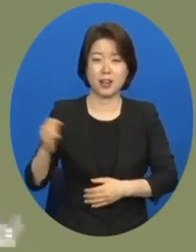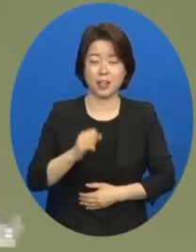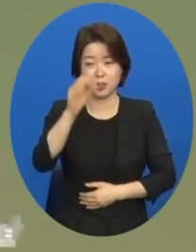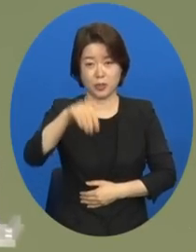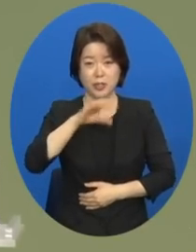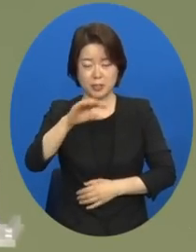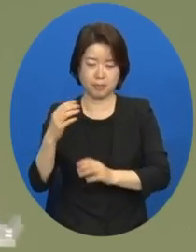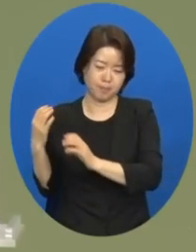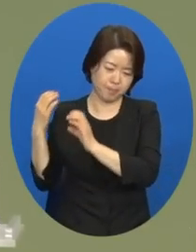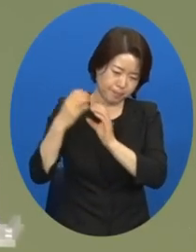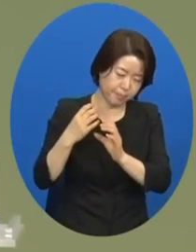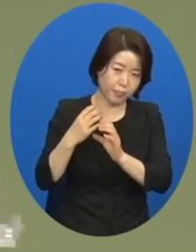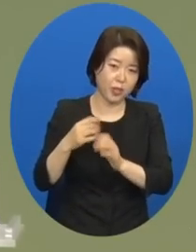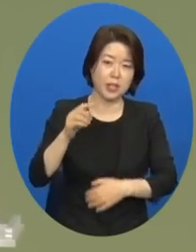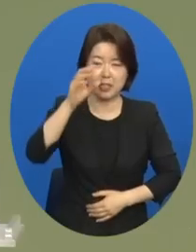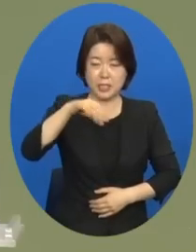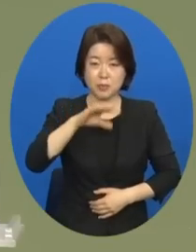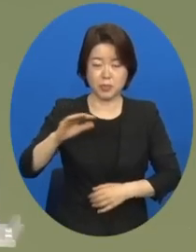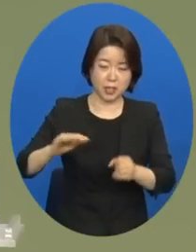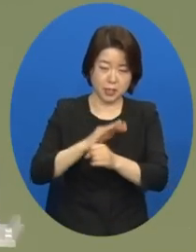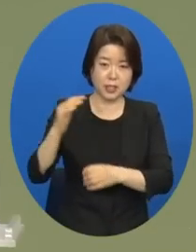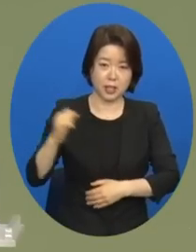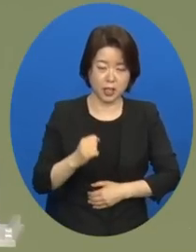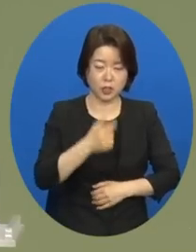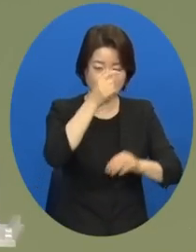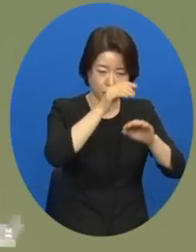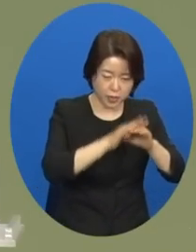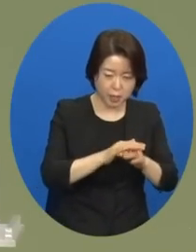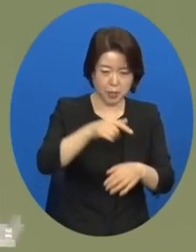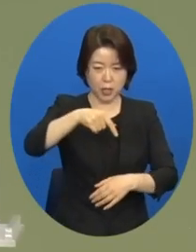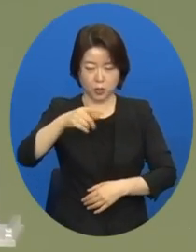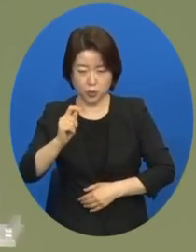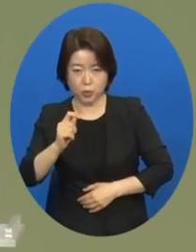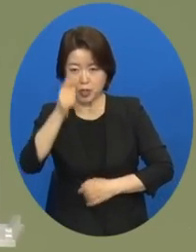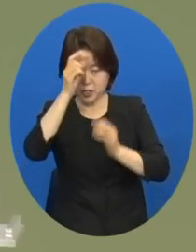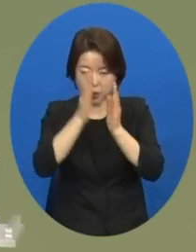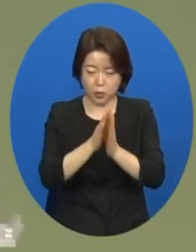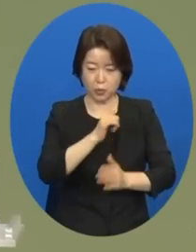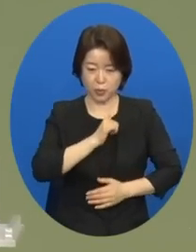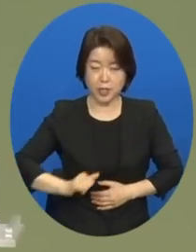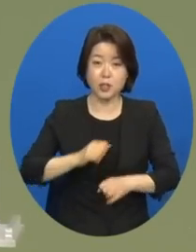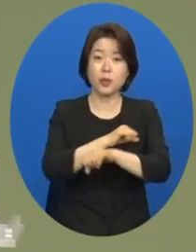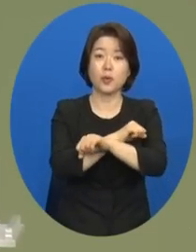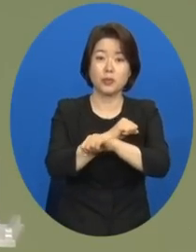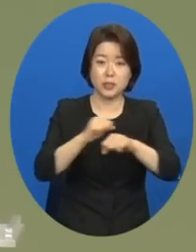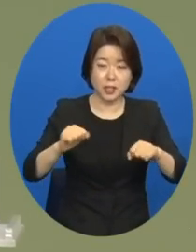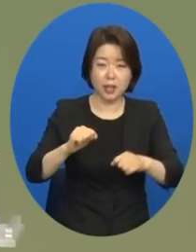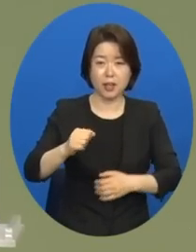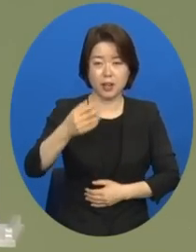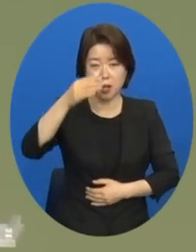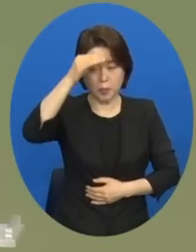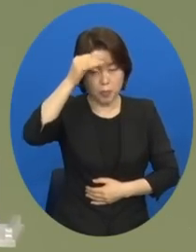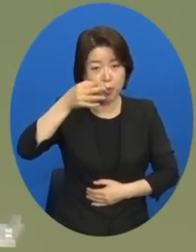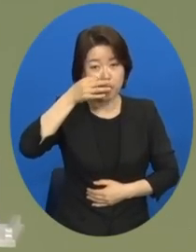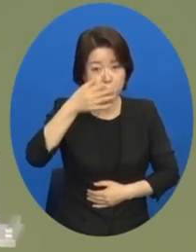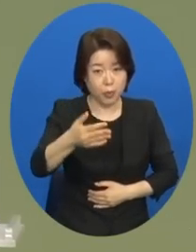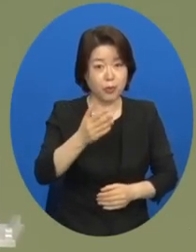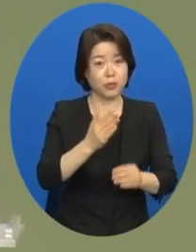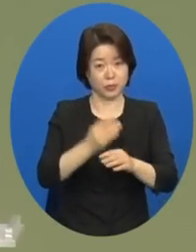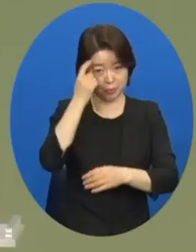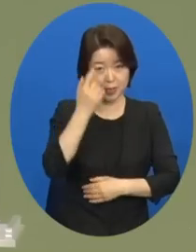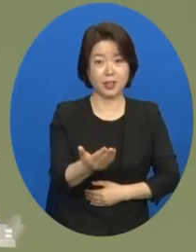십자가를지며 십자가 사랑으로 예배 큐티 기도와 인내와 용서에 본을 보이고 있습니까